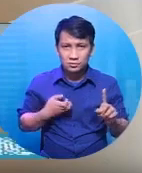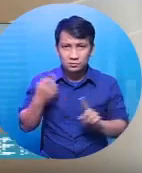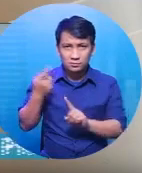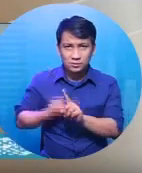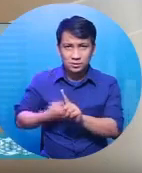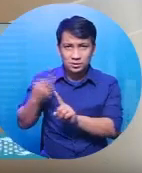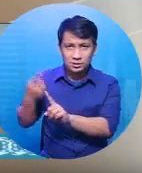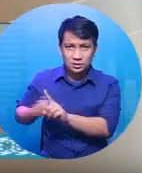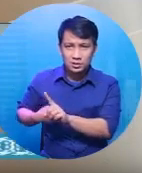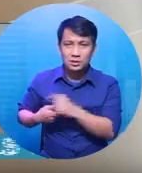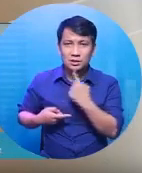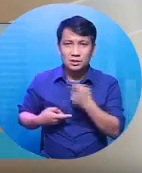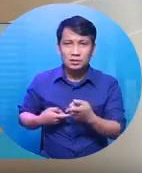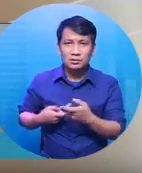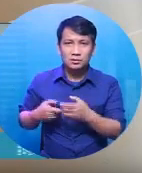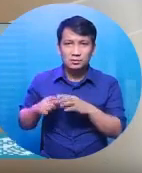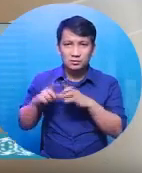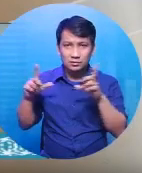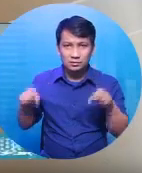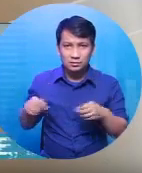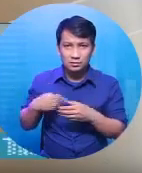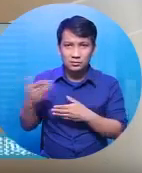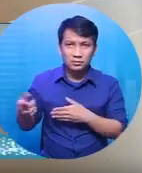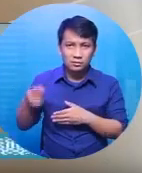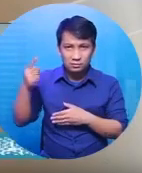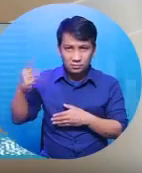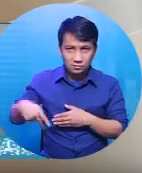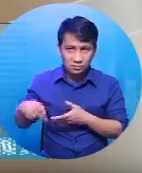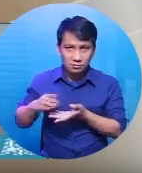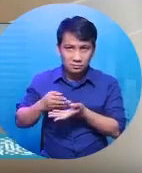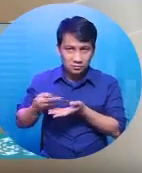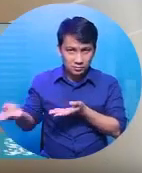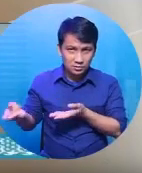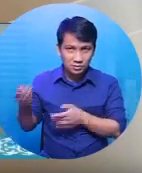Buwan-buwan, tuwing matanggap niya ang unemployment check niya, meron kong dapat kahati ka doon.